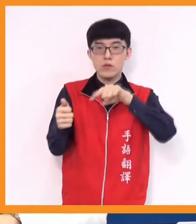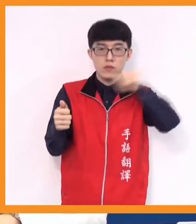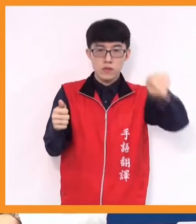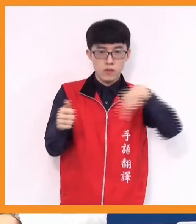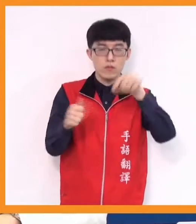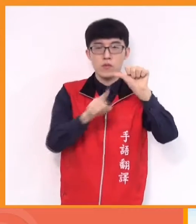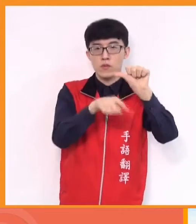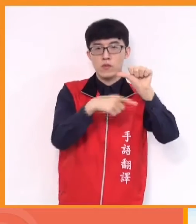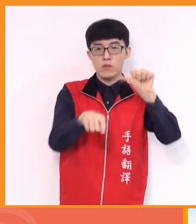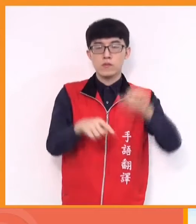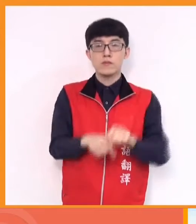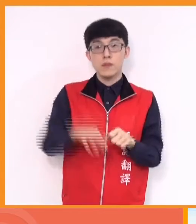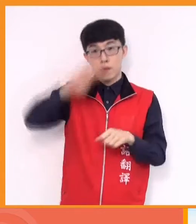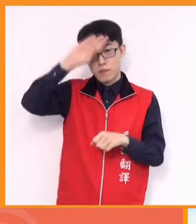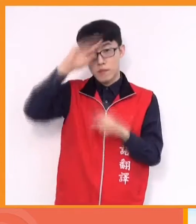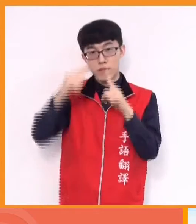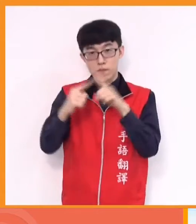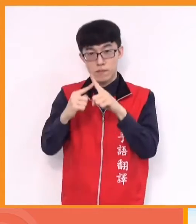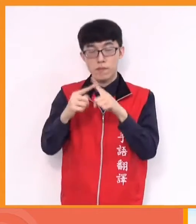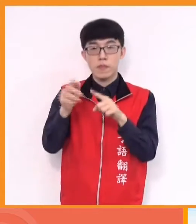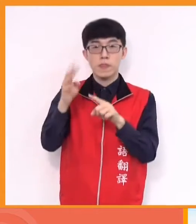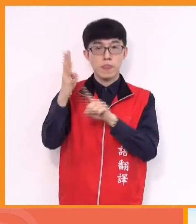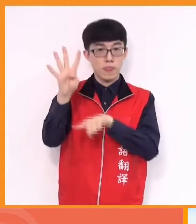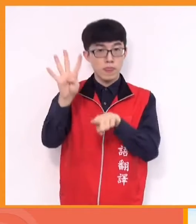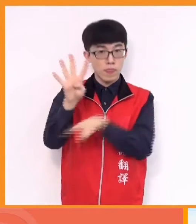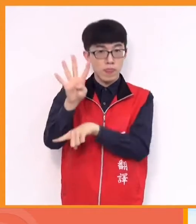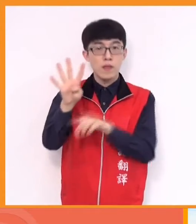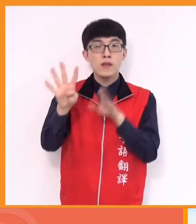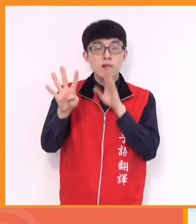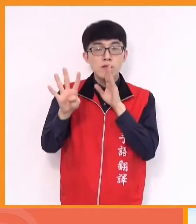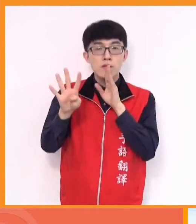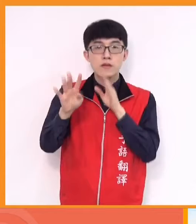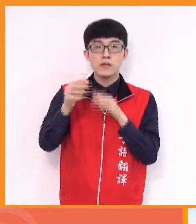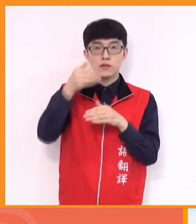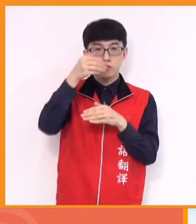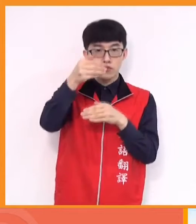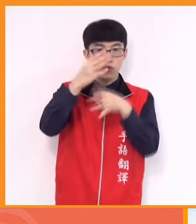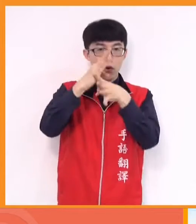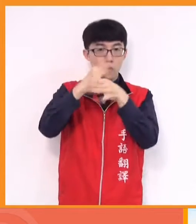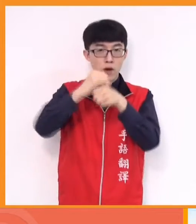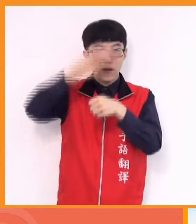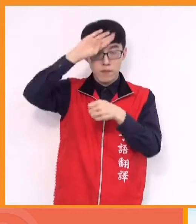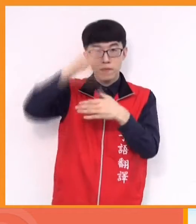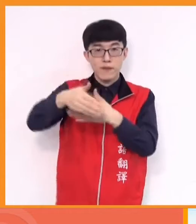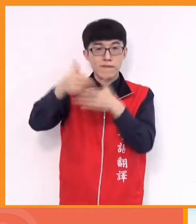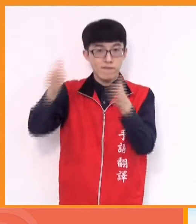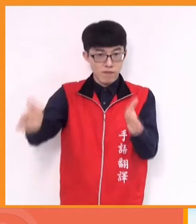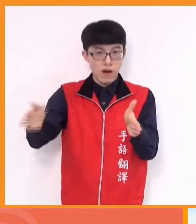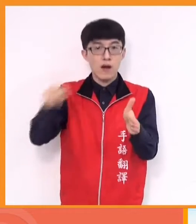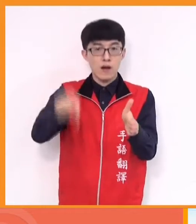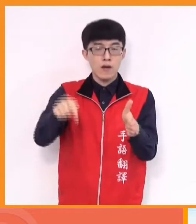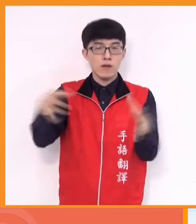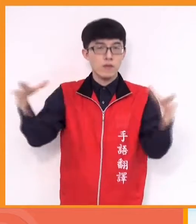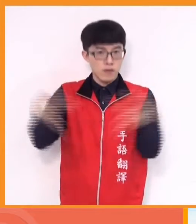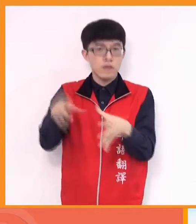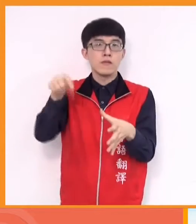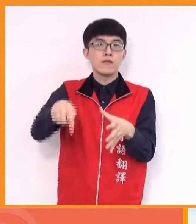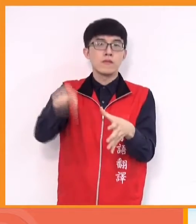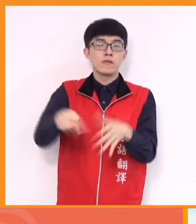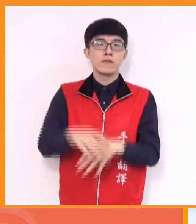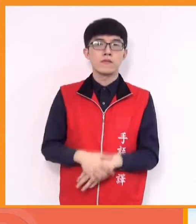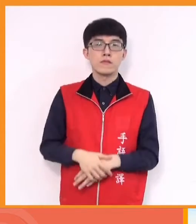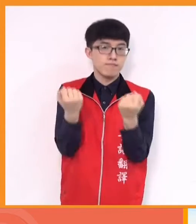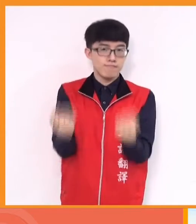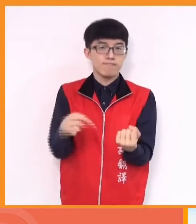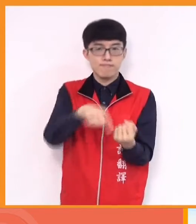视力病人里面全部是在九病房，是同一个病房三个病室里面。那这个五个看护